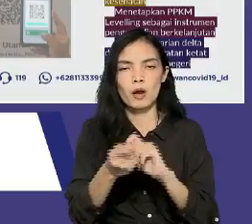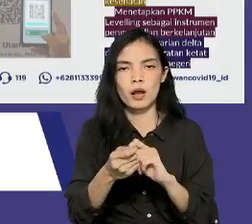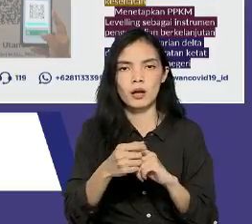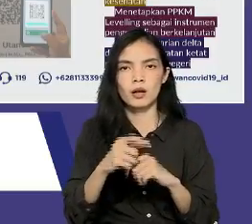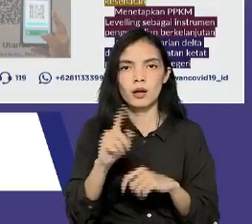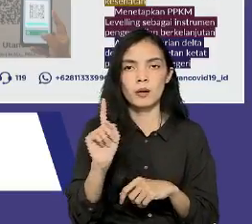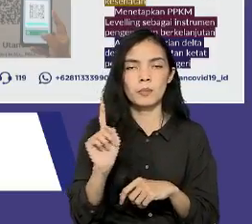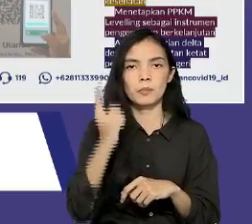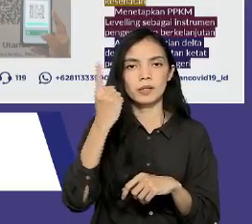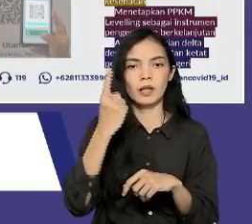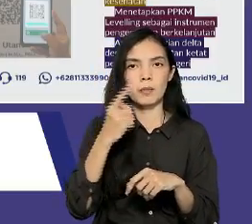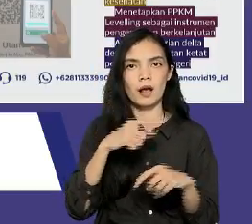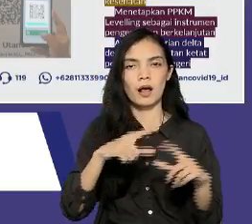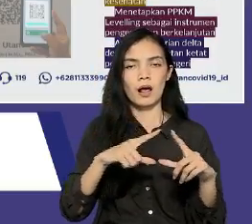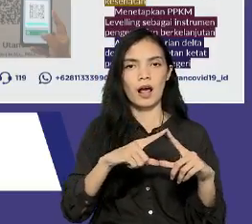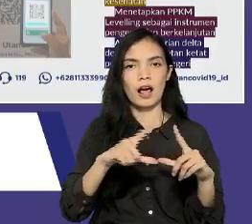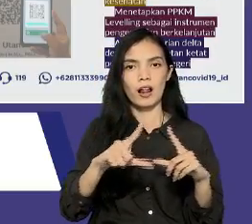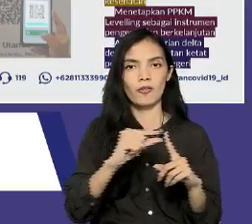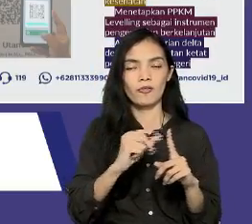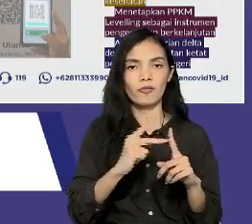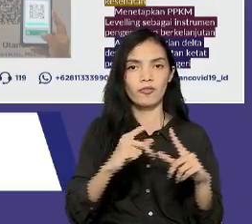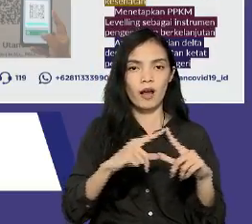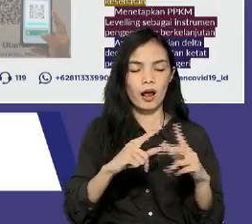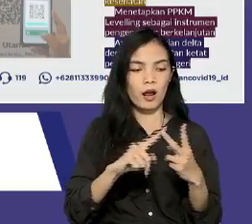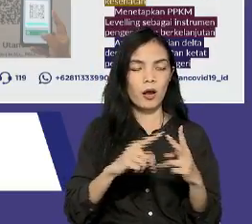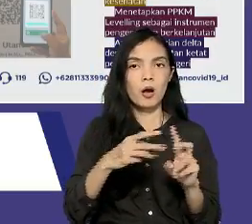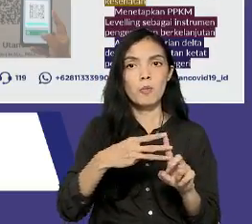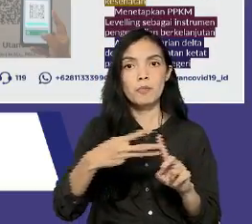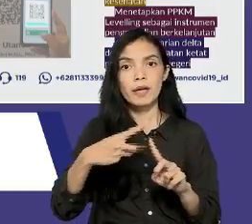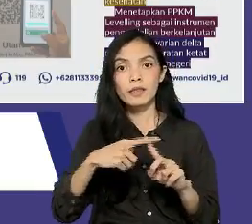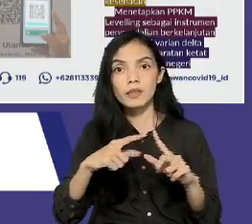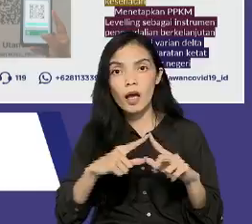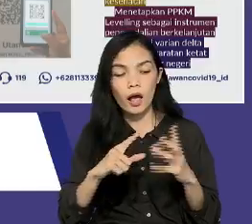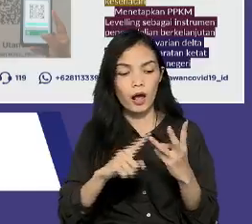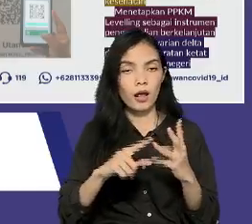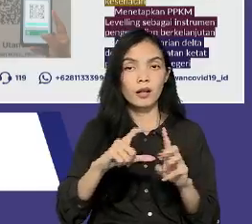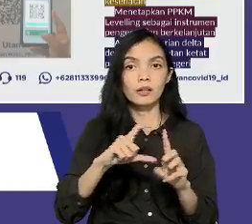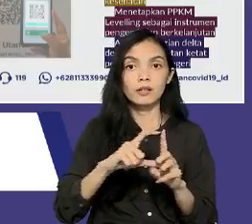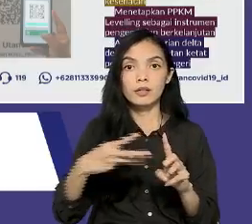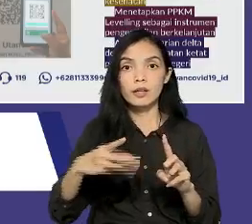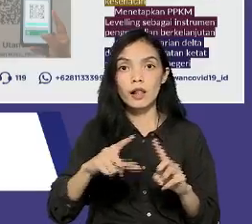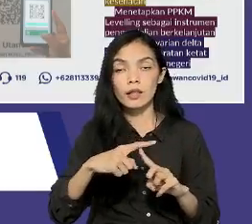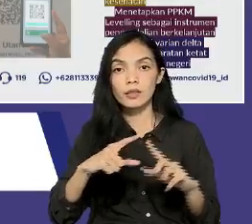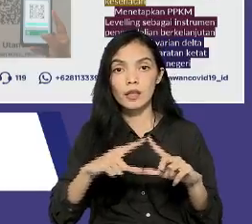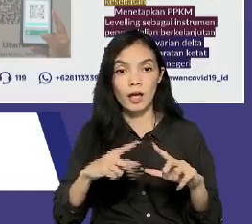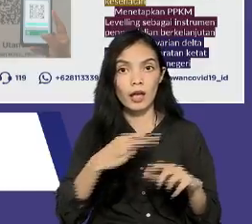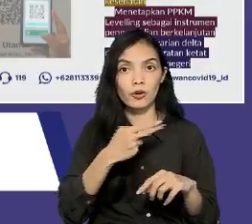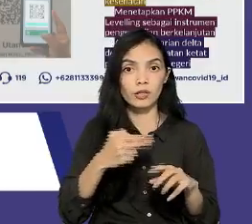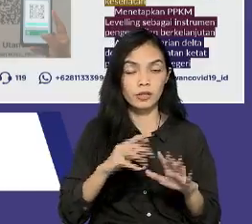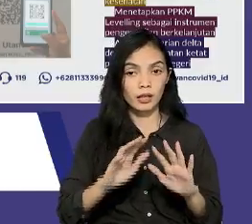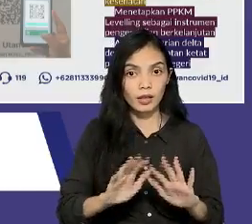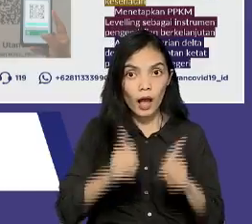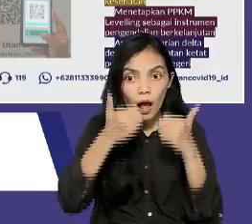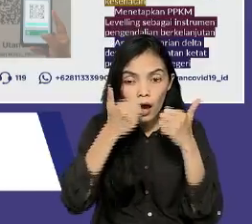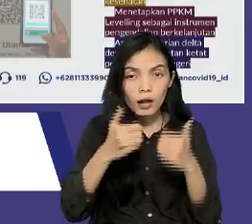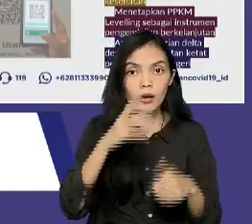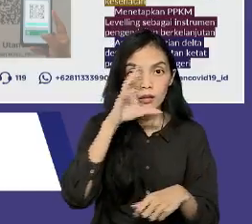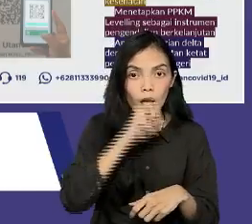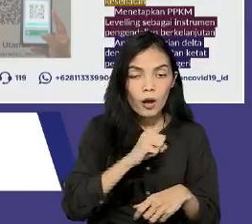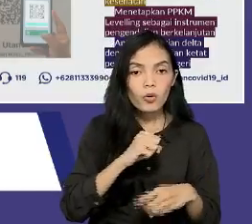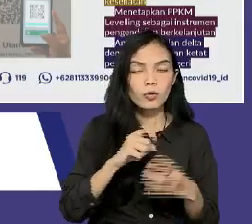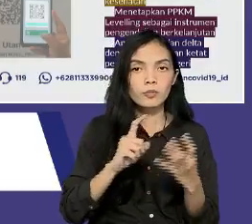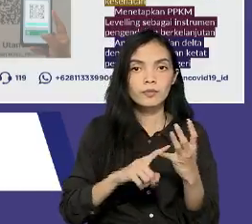kali spesimen bervarian alfa, beta, dan delta ditemukan di Indonesia pada awal tahun, sedangkan